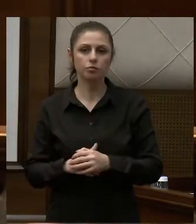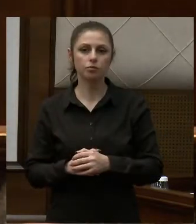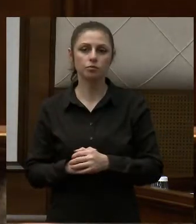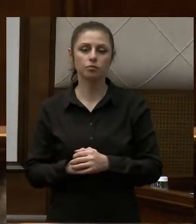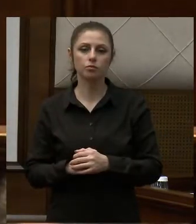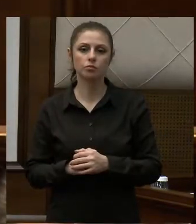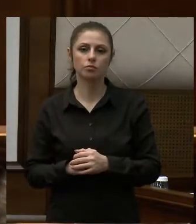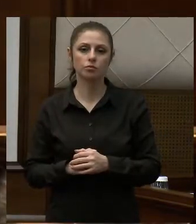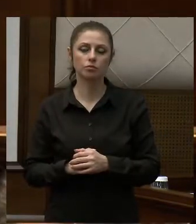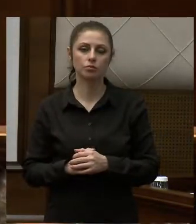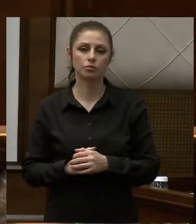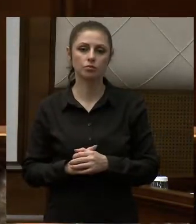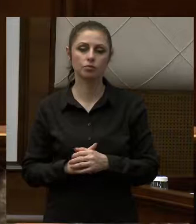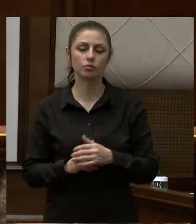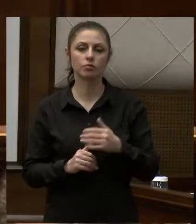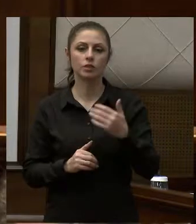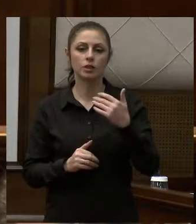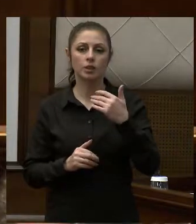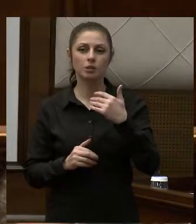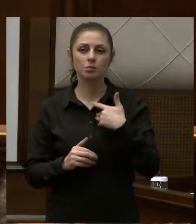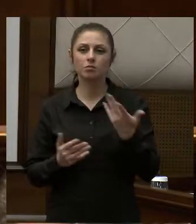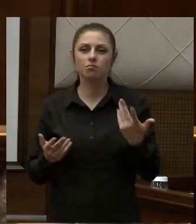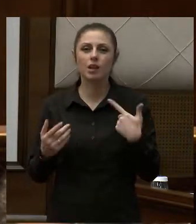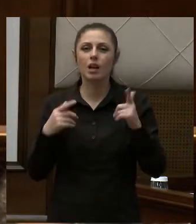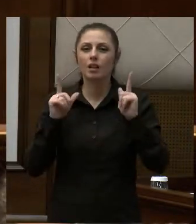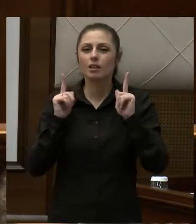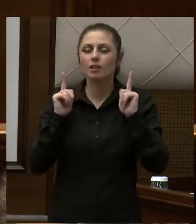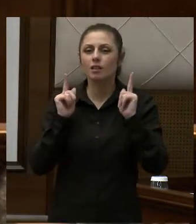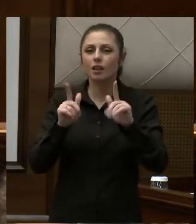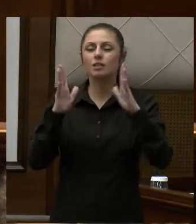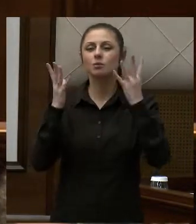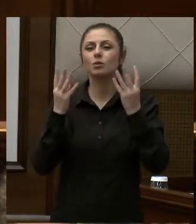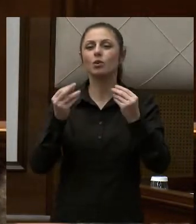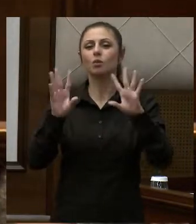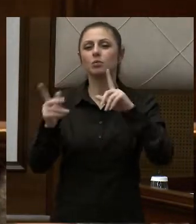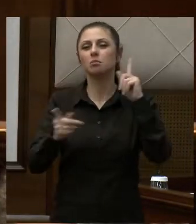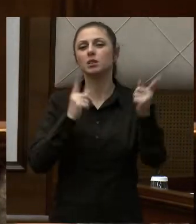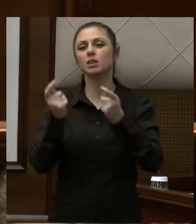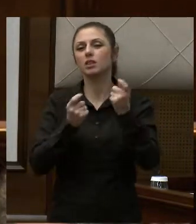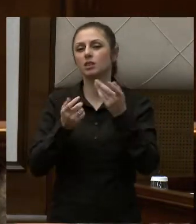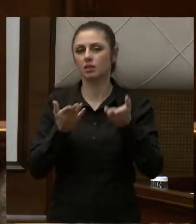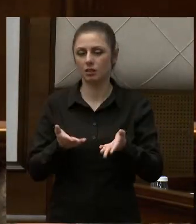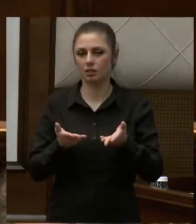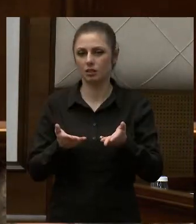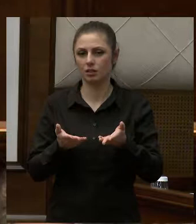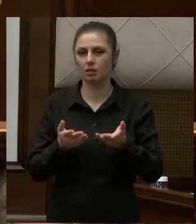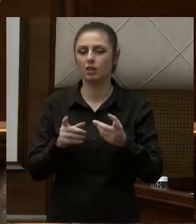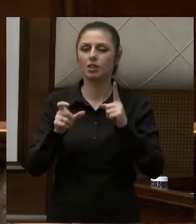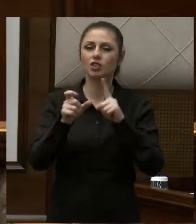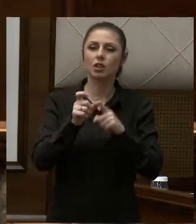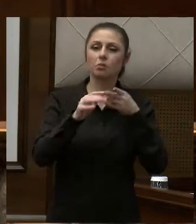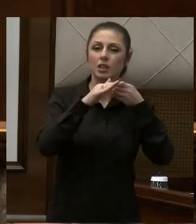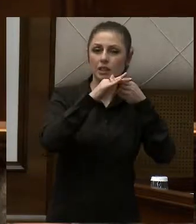Çakmaklı muhtarımızı, bizi Fuzuli meşgul eden bir iştir. Çakmaklı